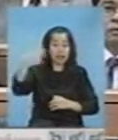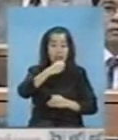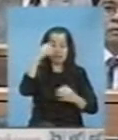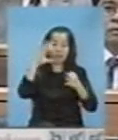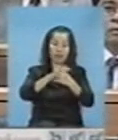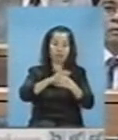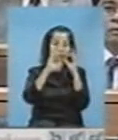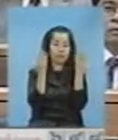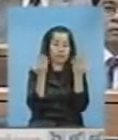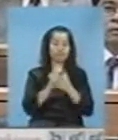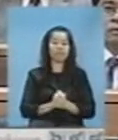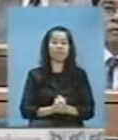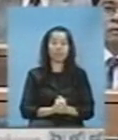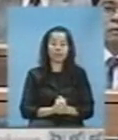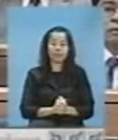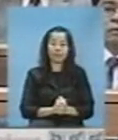วัติแต่เพียงอย่างเดียว